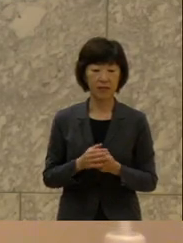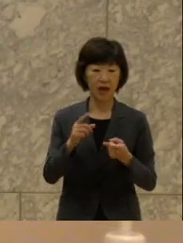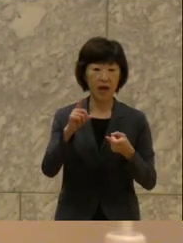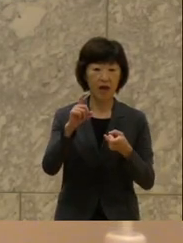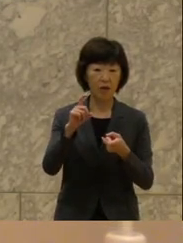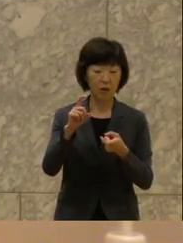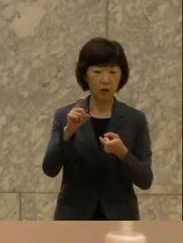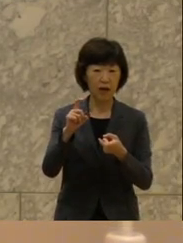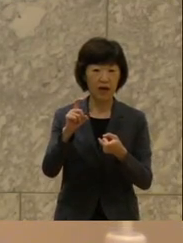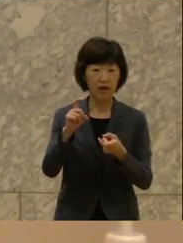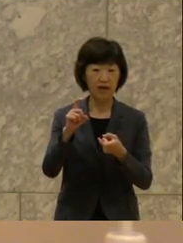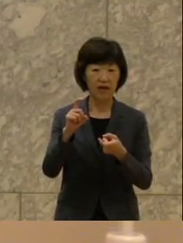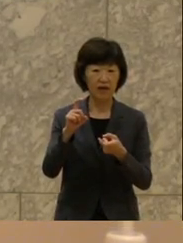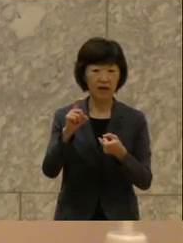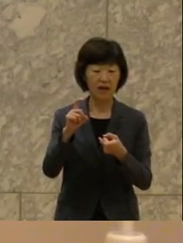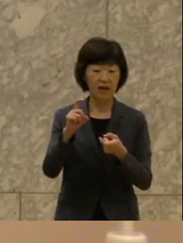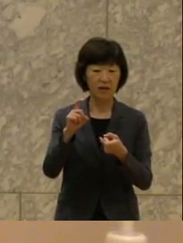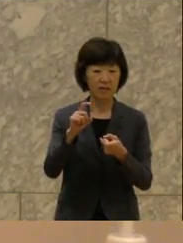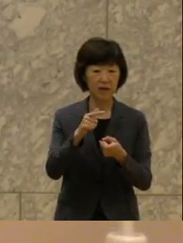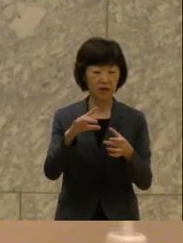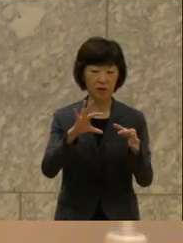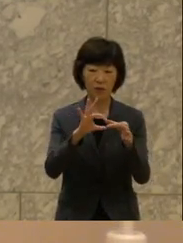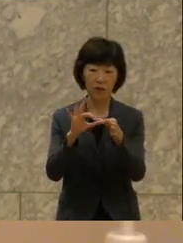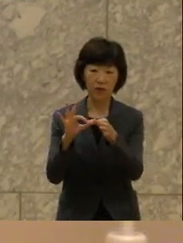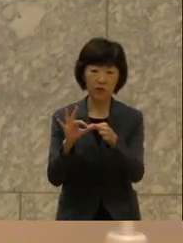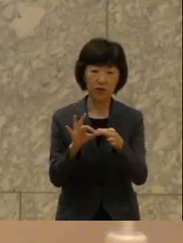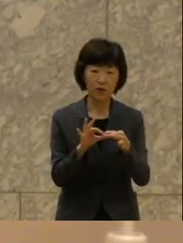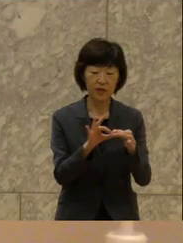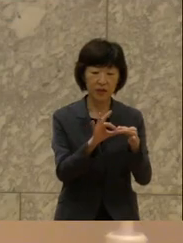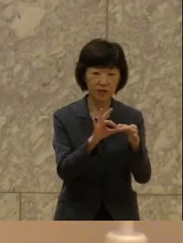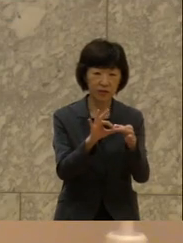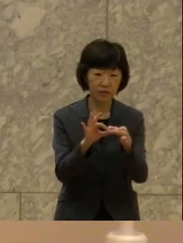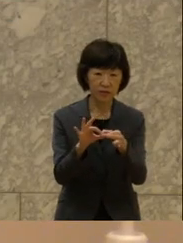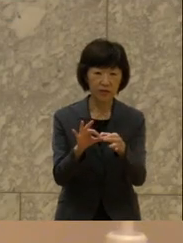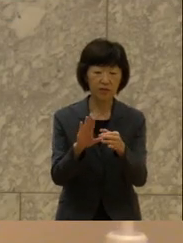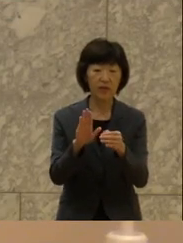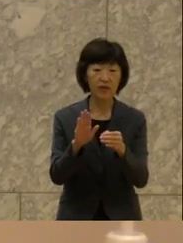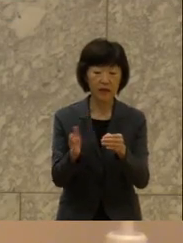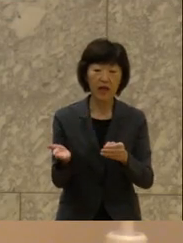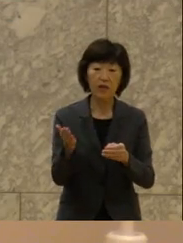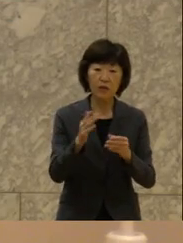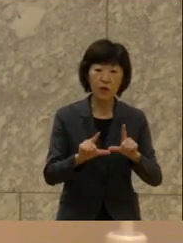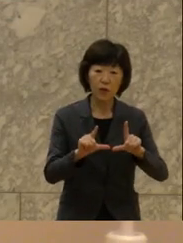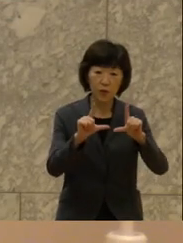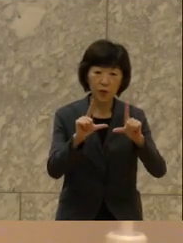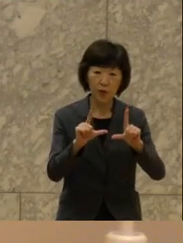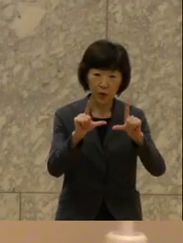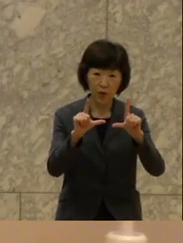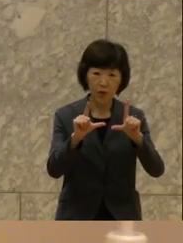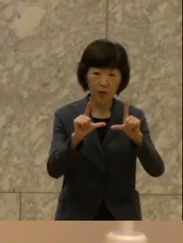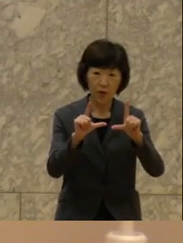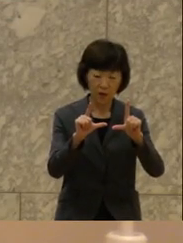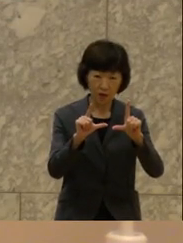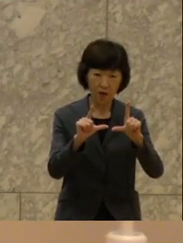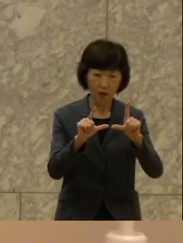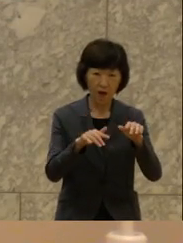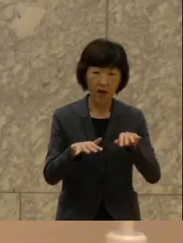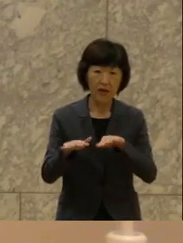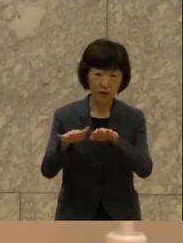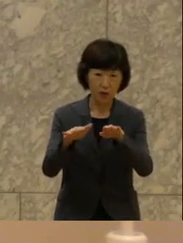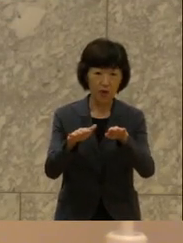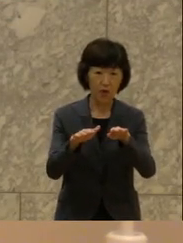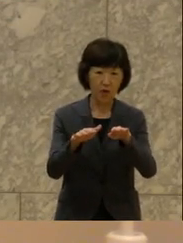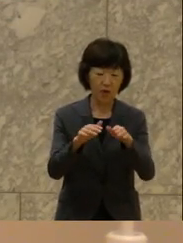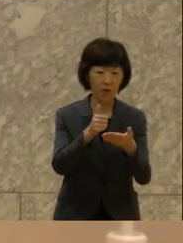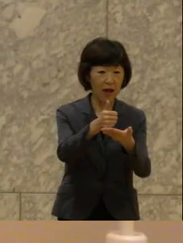にも通じるんですけどと次の東京の世界陸上は観客の